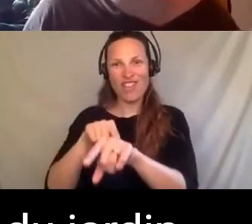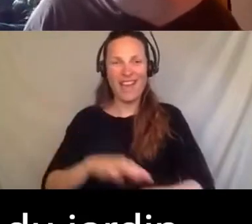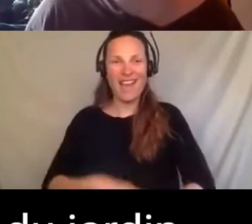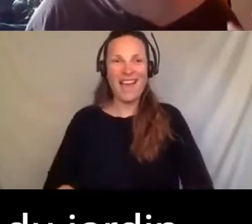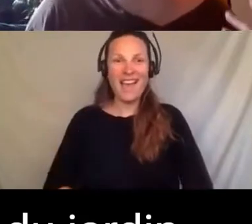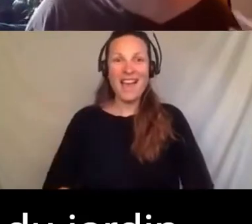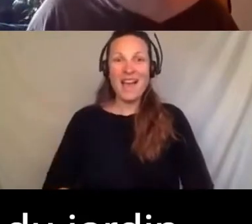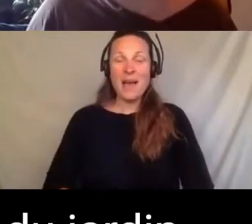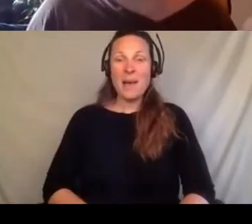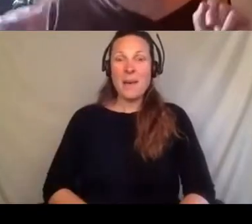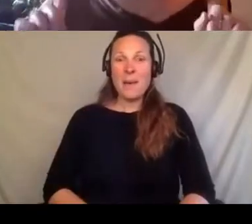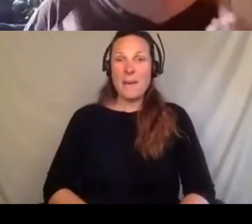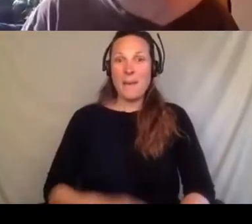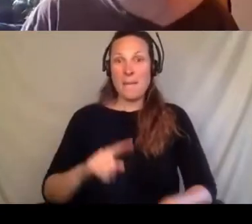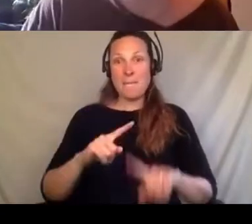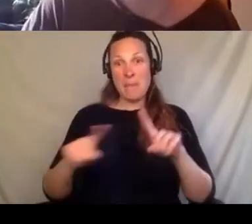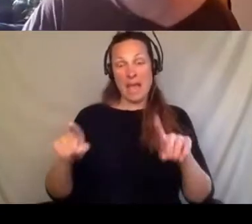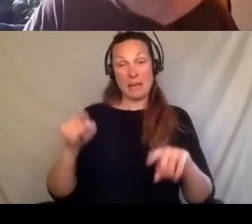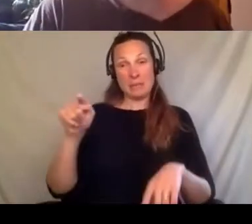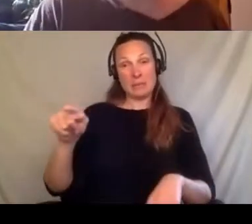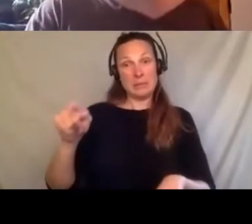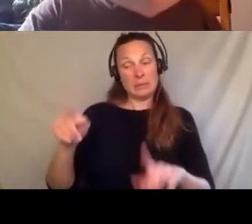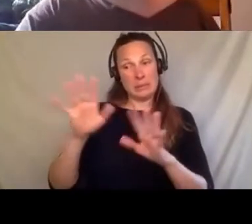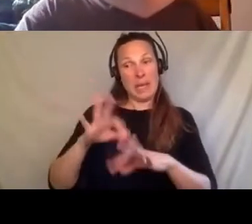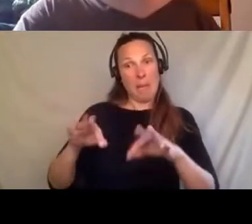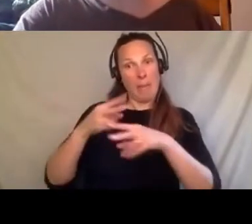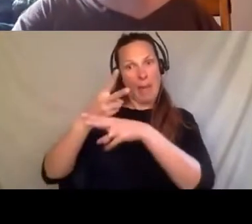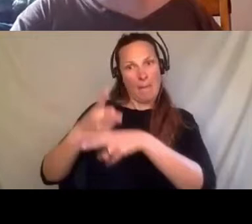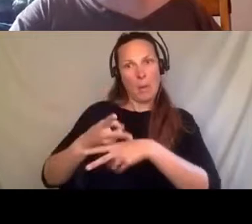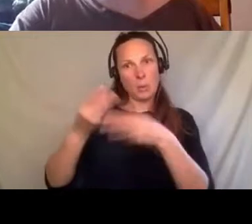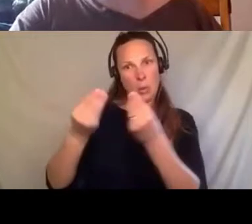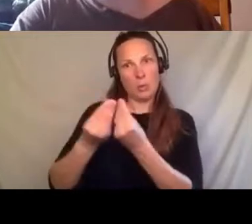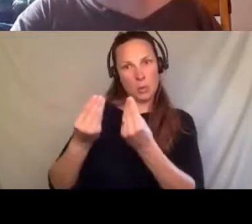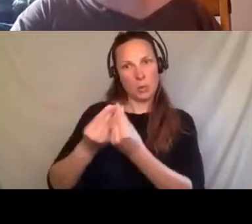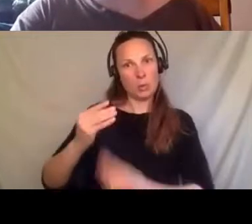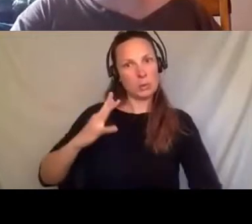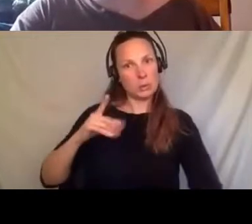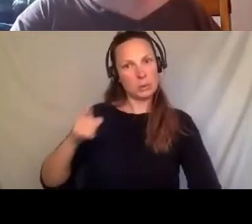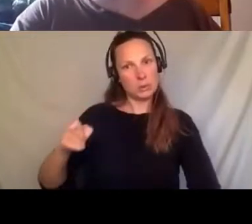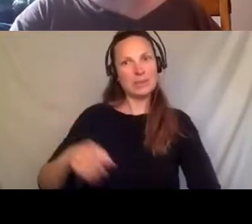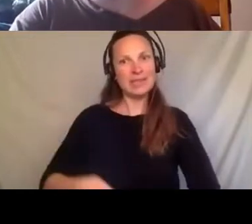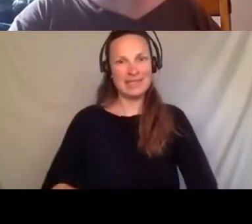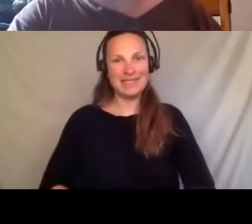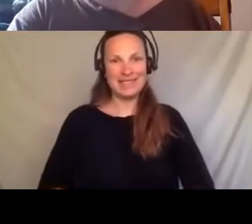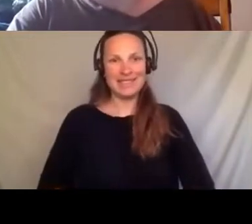mais aussi une grande diva. On va voir pourquoi. Donc,